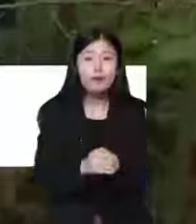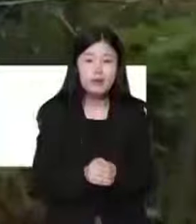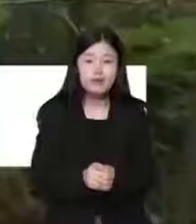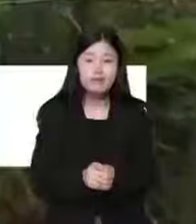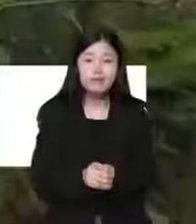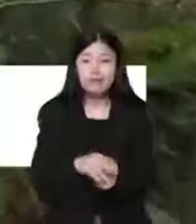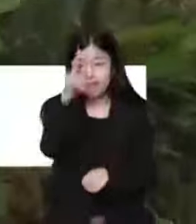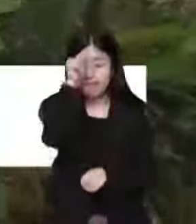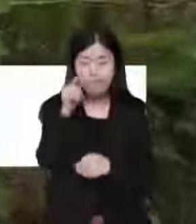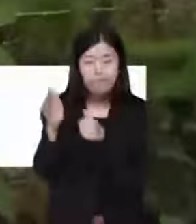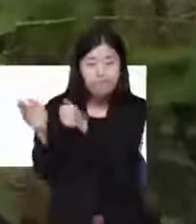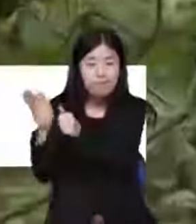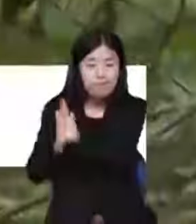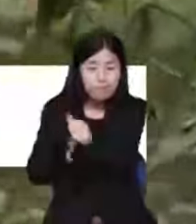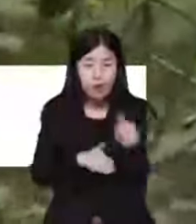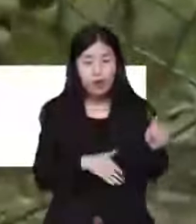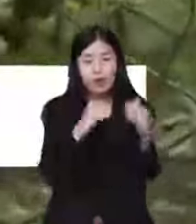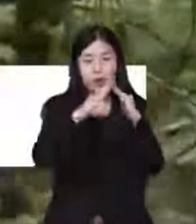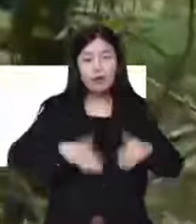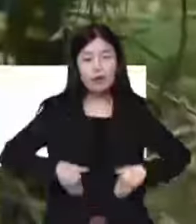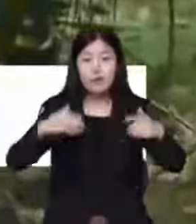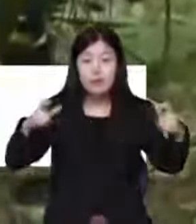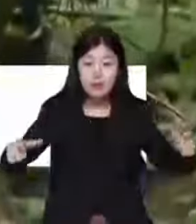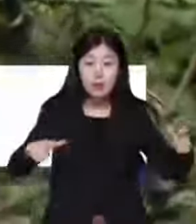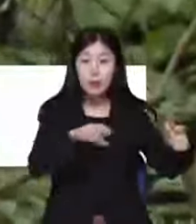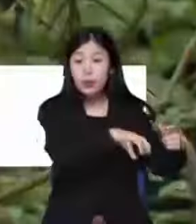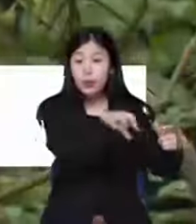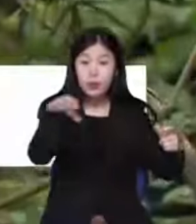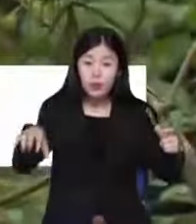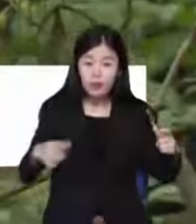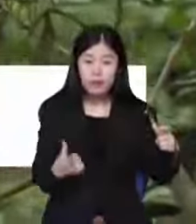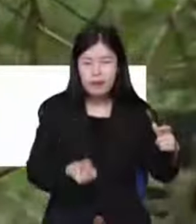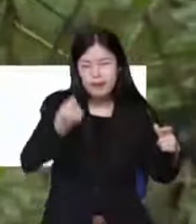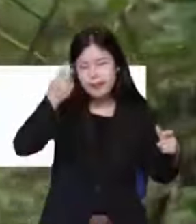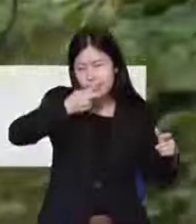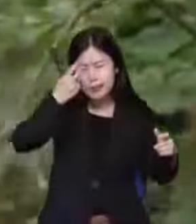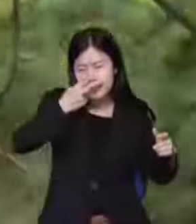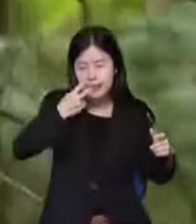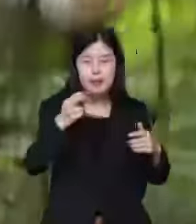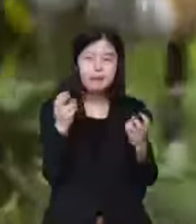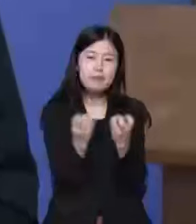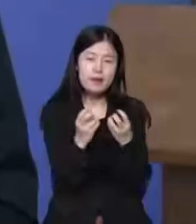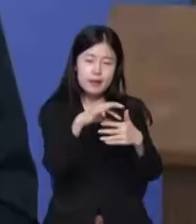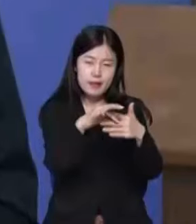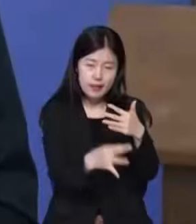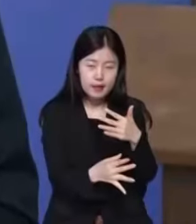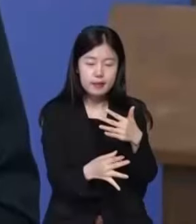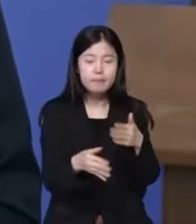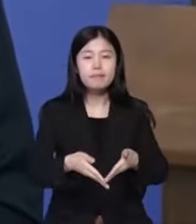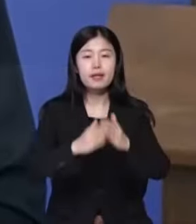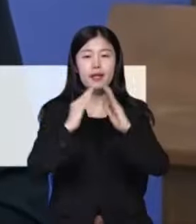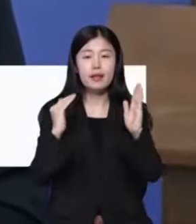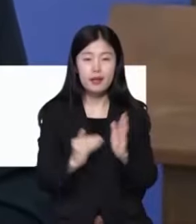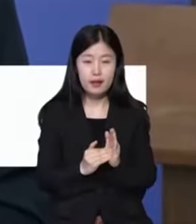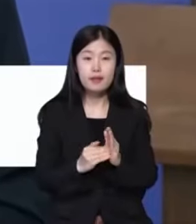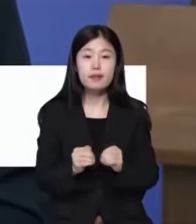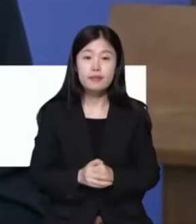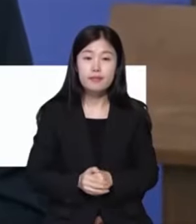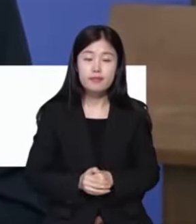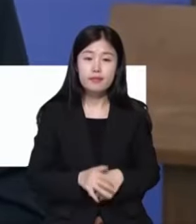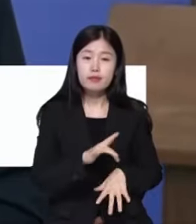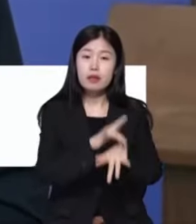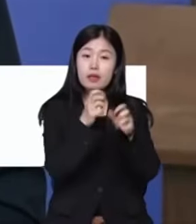요청으로 전남 모든 시군에서 실종자 발생 예방과 조기 발견 체계를 만들었습니다. 실종자 수색, 범죄 예방